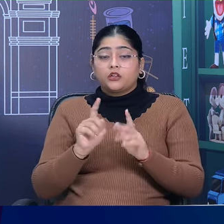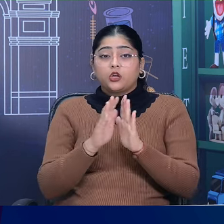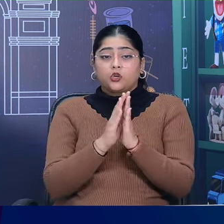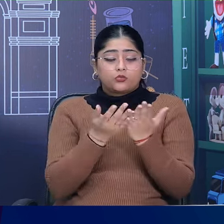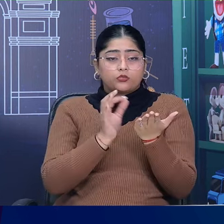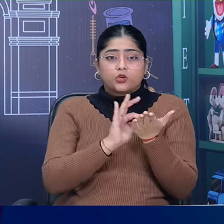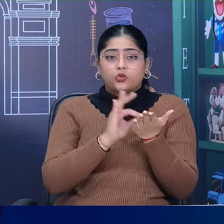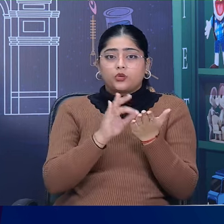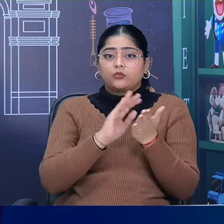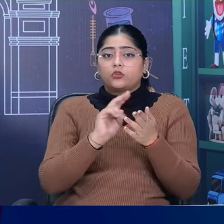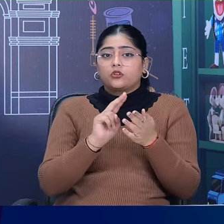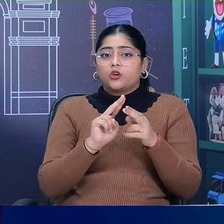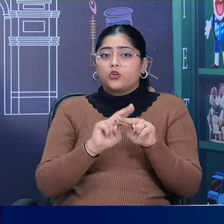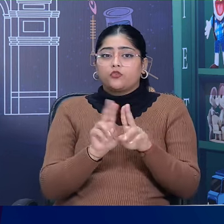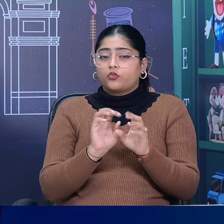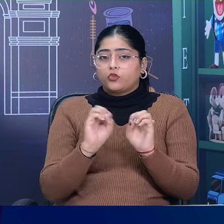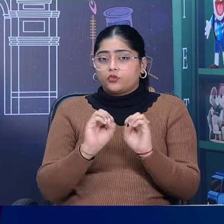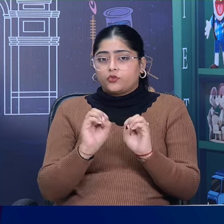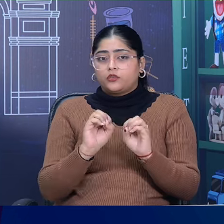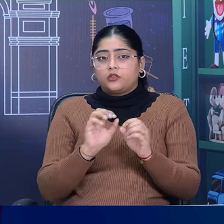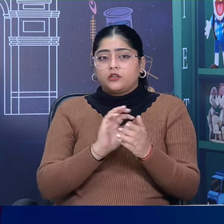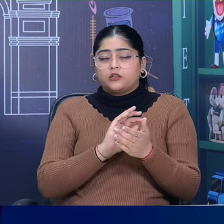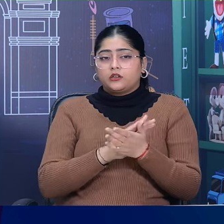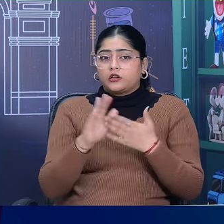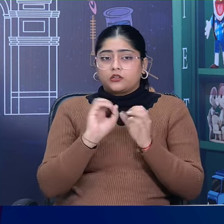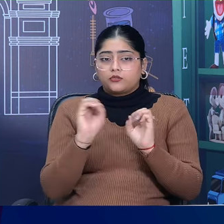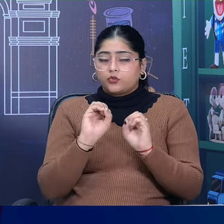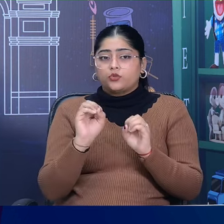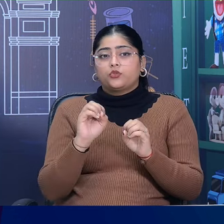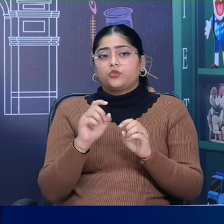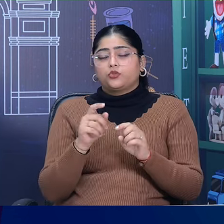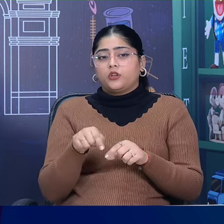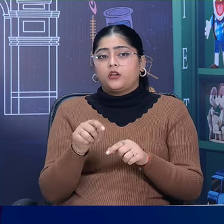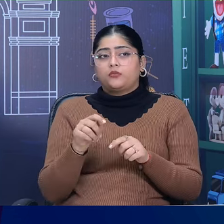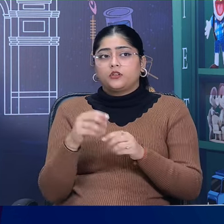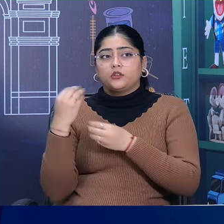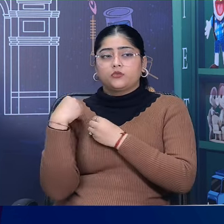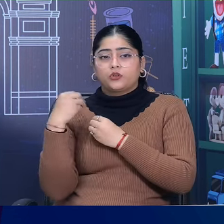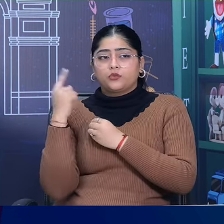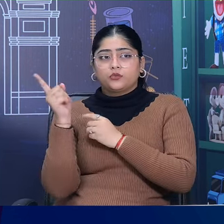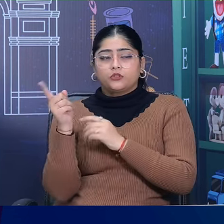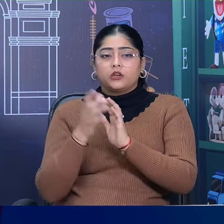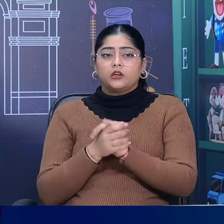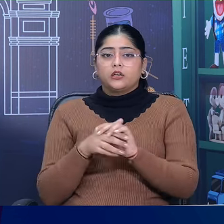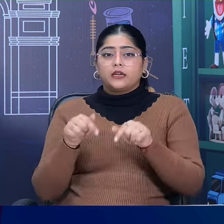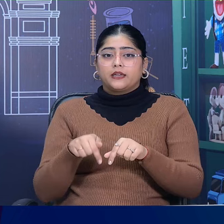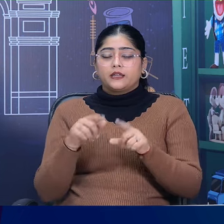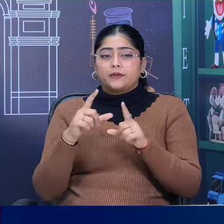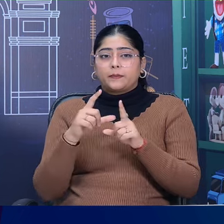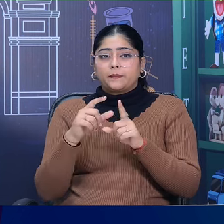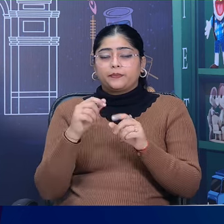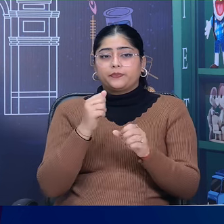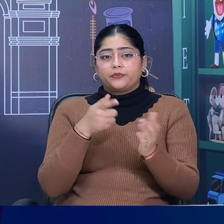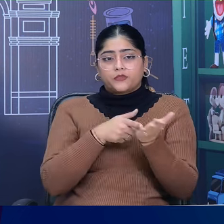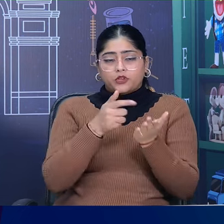इसका डिस्कशन क्लासरूम में करवाइए इससे बच्च बों की दो तरीके की समझ डेवलप होगी पहली समझ तो यह डेवलप होगी कि ग्राम पंचायत किस तरीके